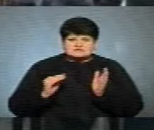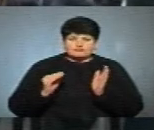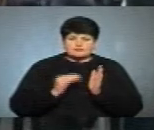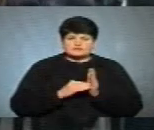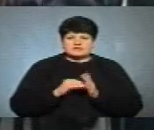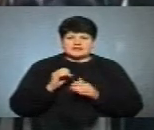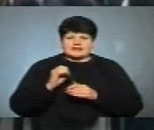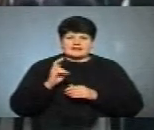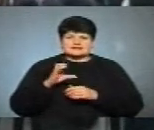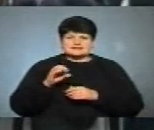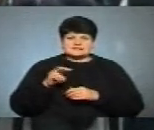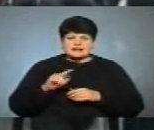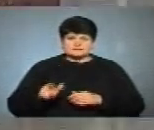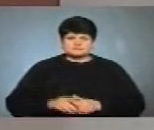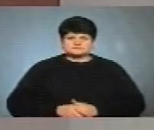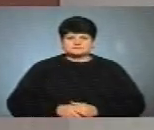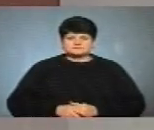Excel.